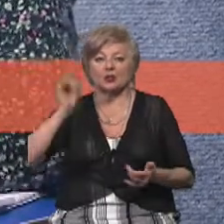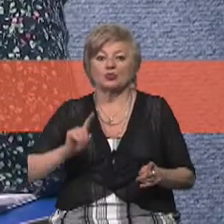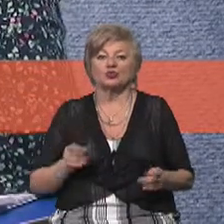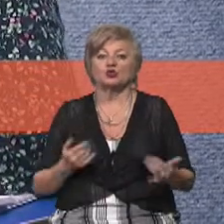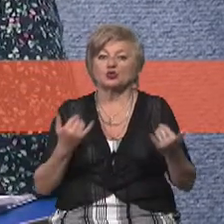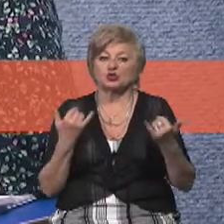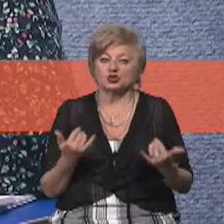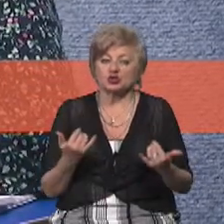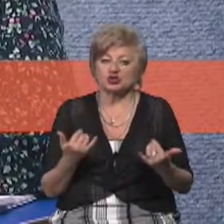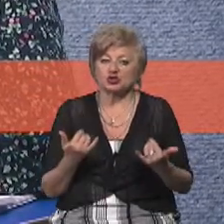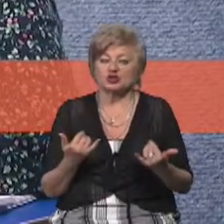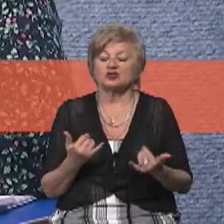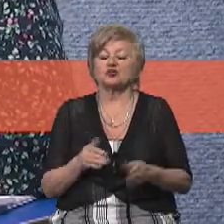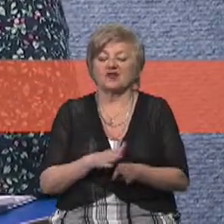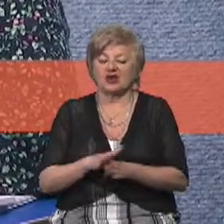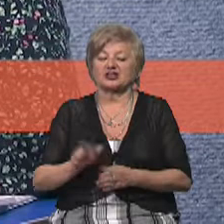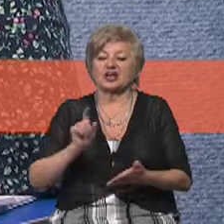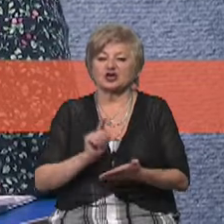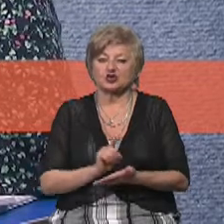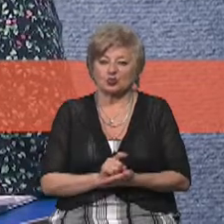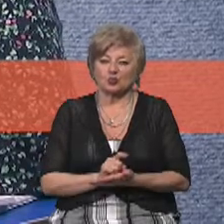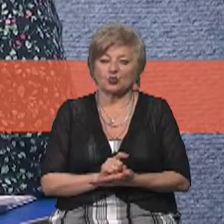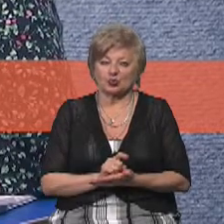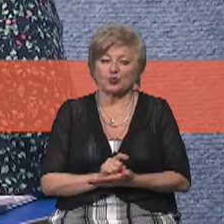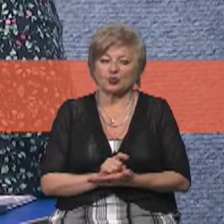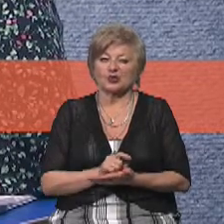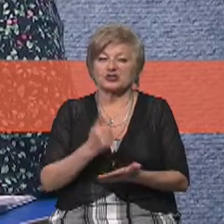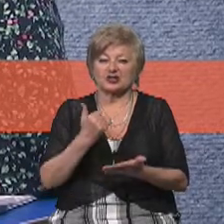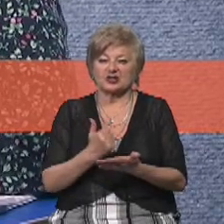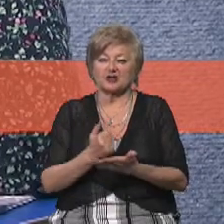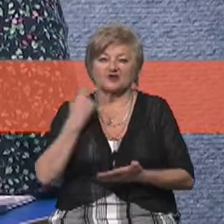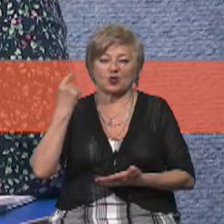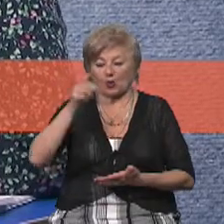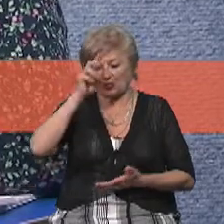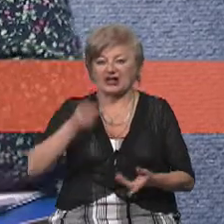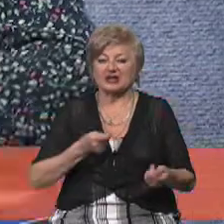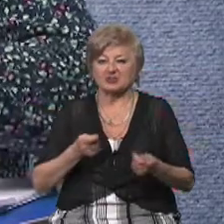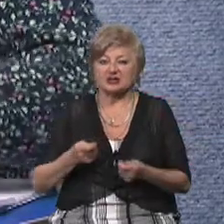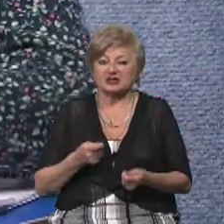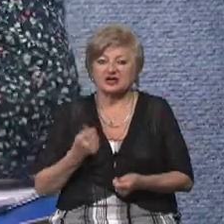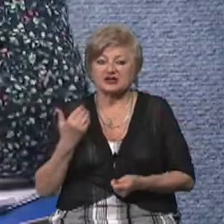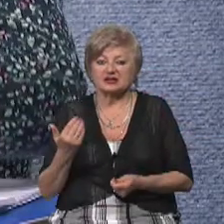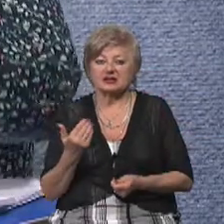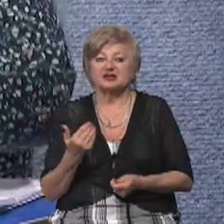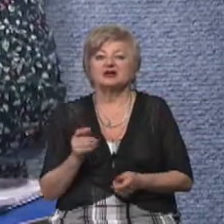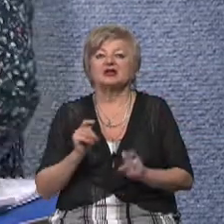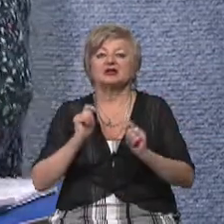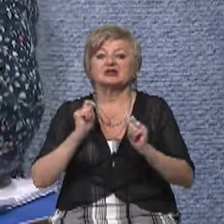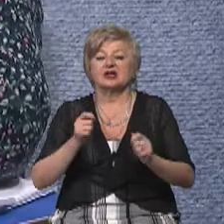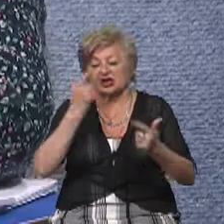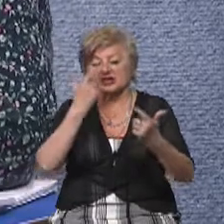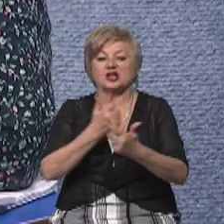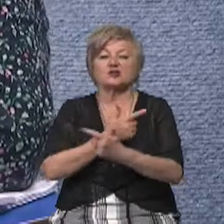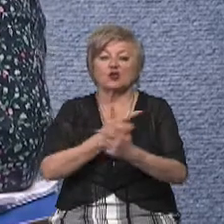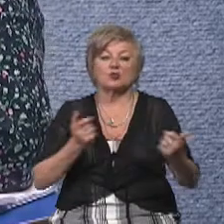зустріч із виконувачкою обов'язків голови обласної адміністрації пані Слип'ян з наданням